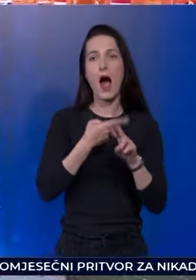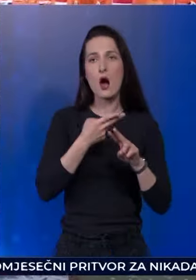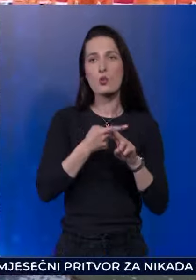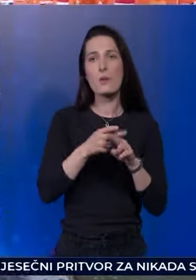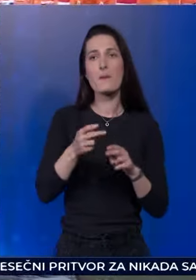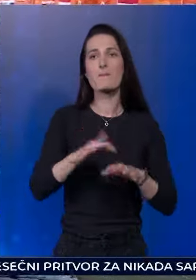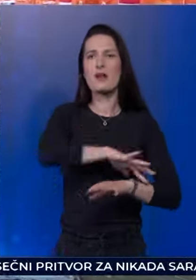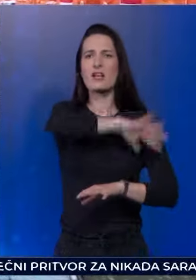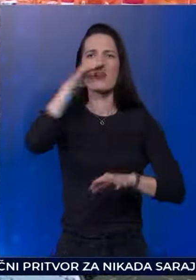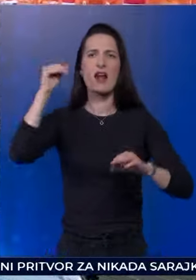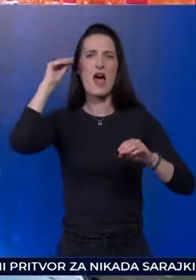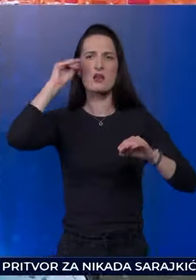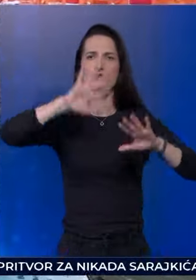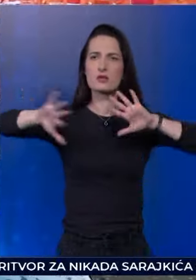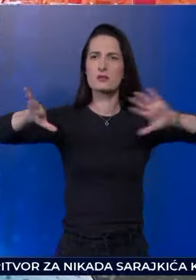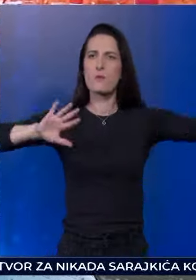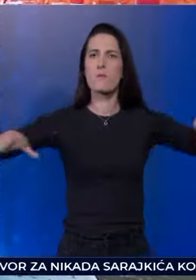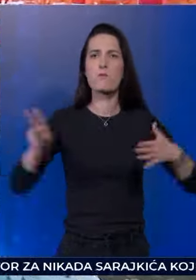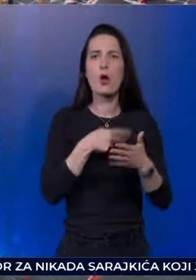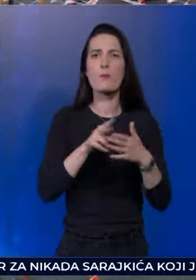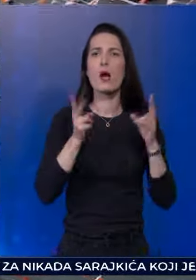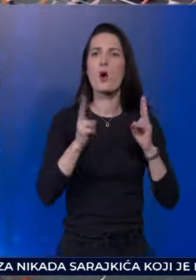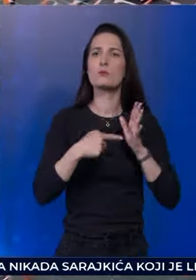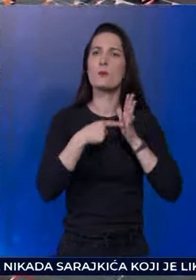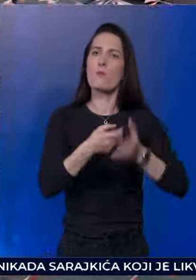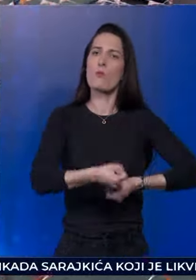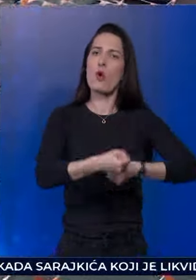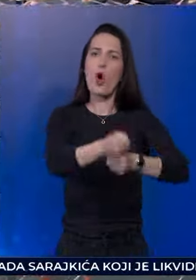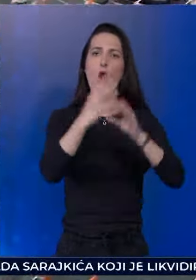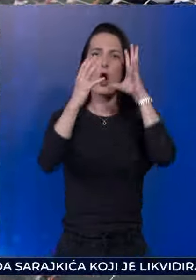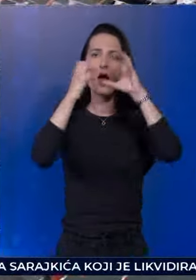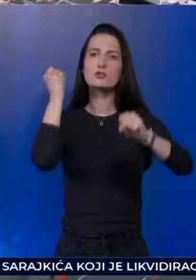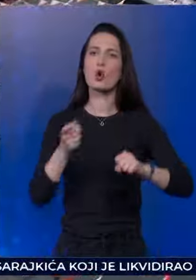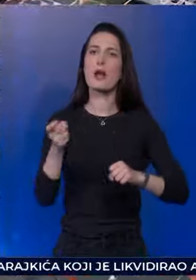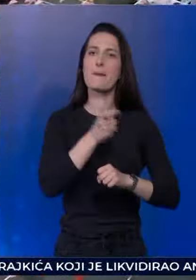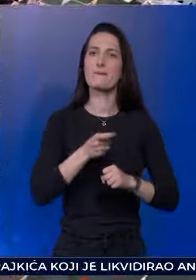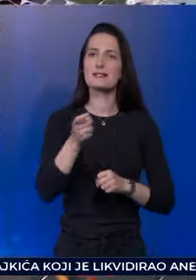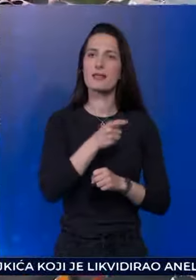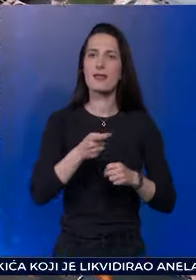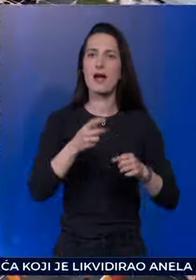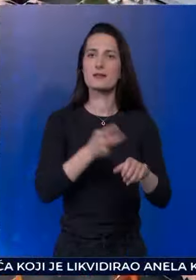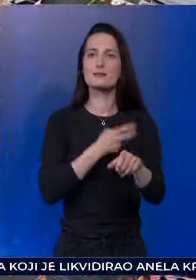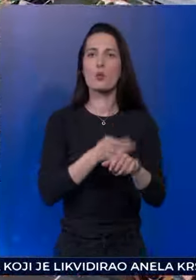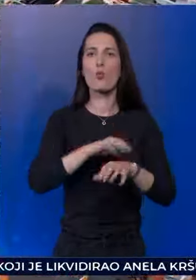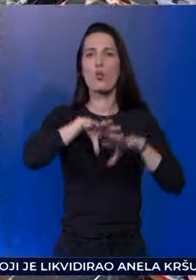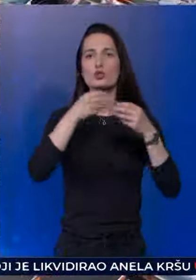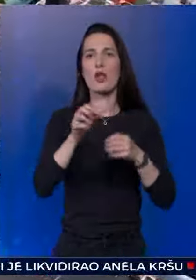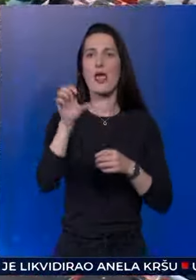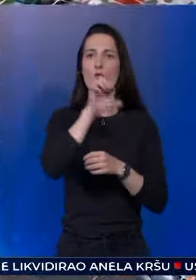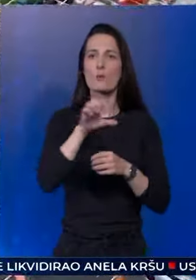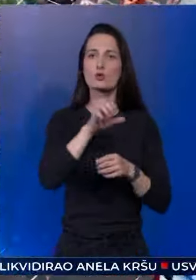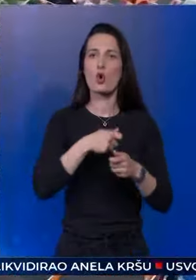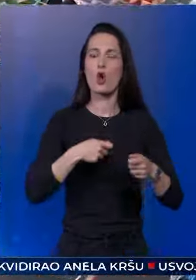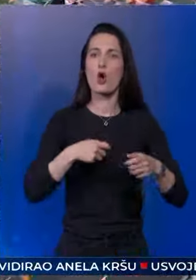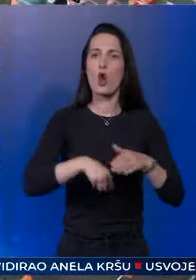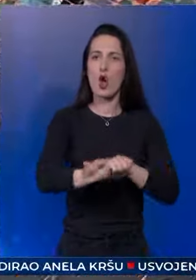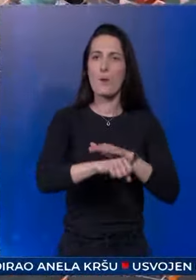prekrivena je narančastim bojama kako bi se pokazala podrška holandskoj reprezentaciji uoči Evropskog nogometnog